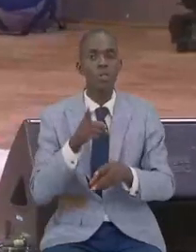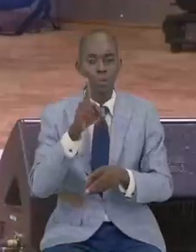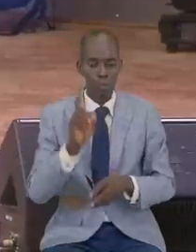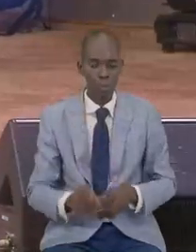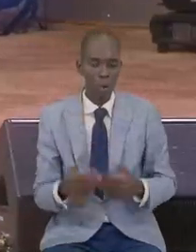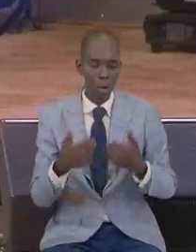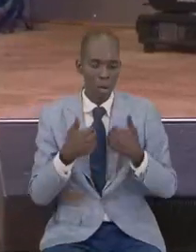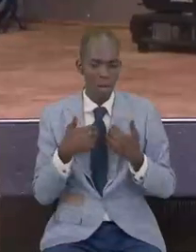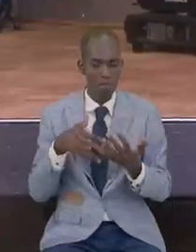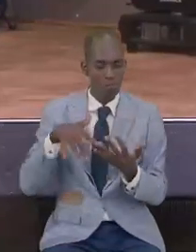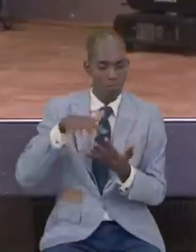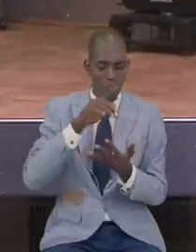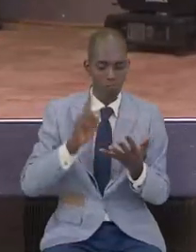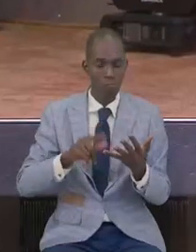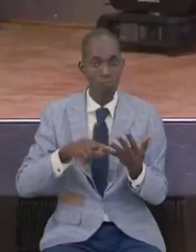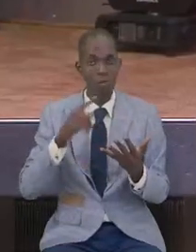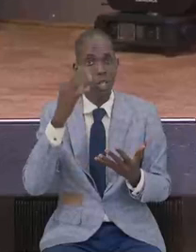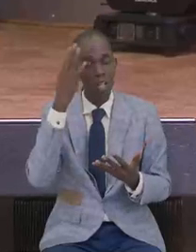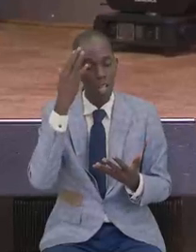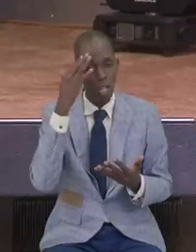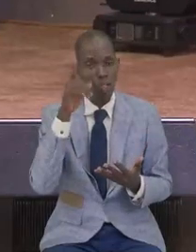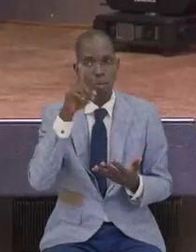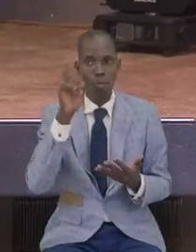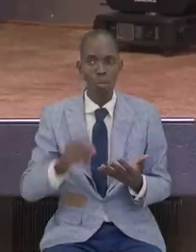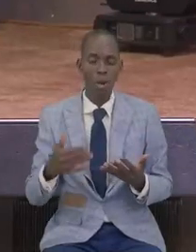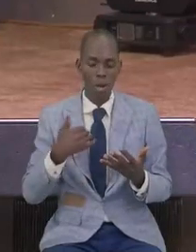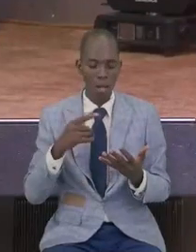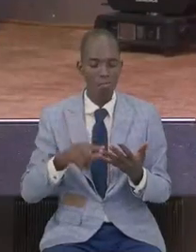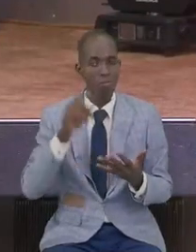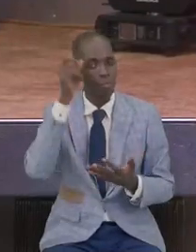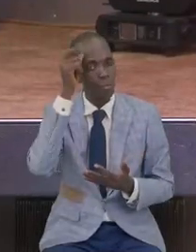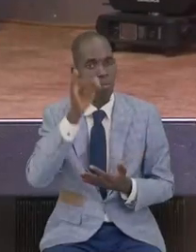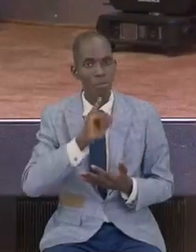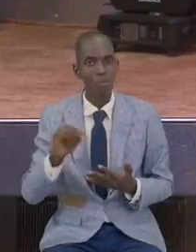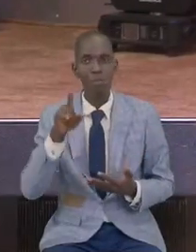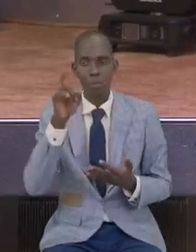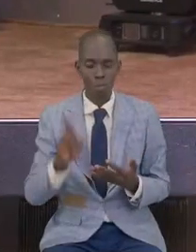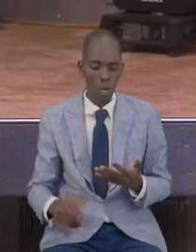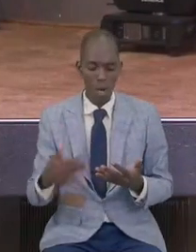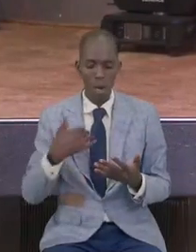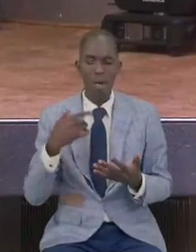devez avoir la connaissance, vous devez avoir l'intelligence, vous devez avoir